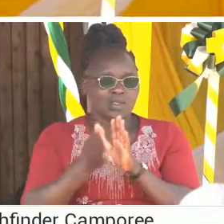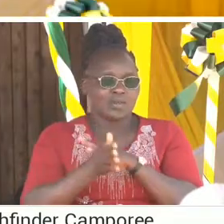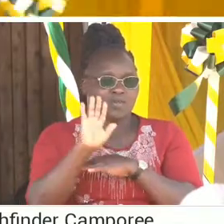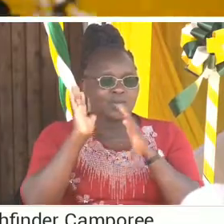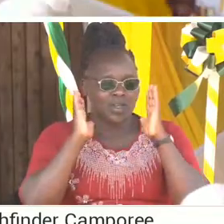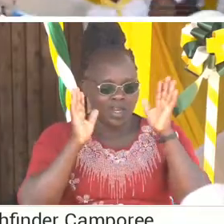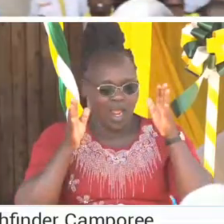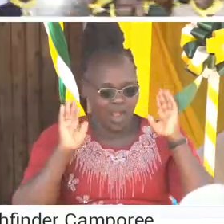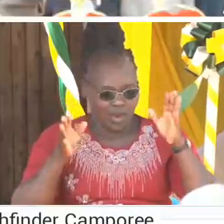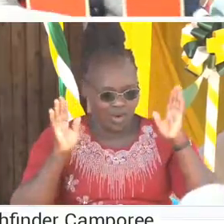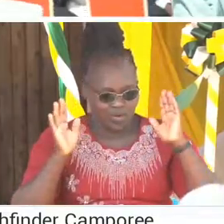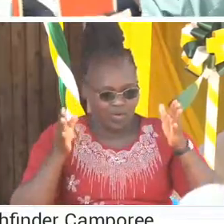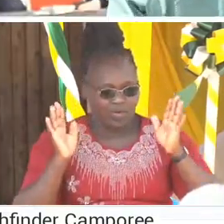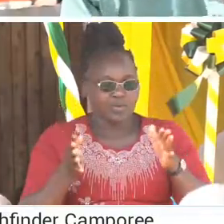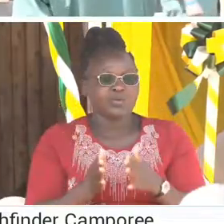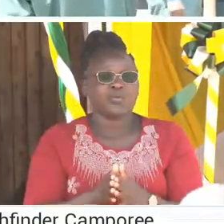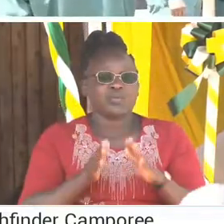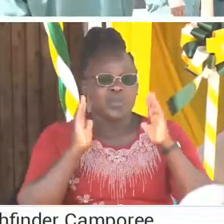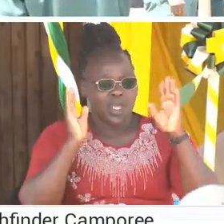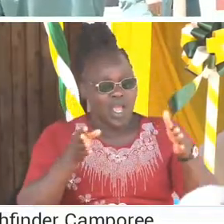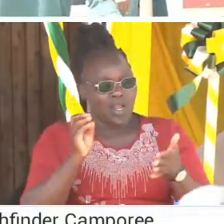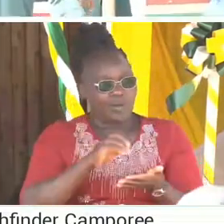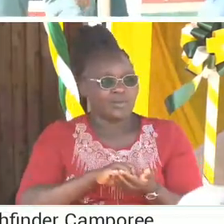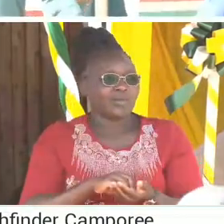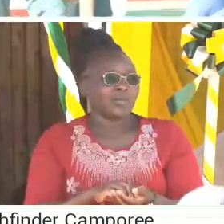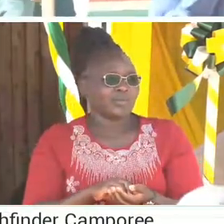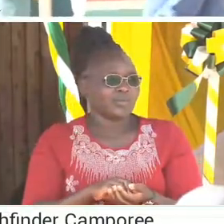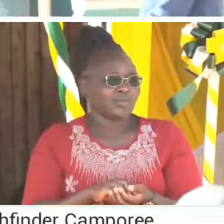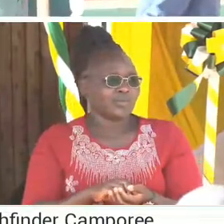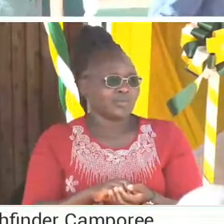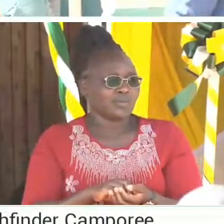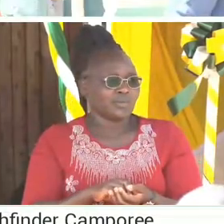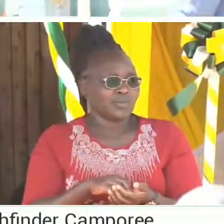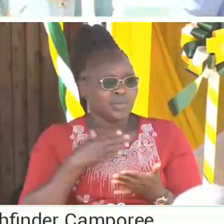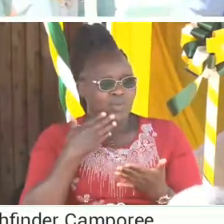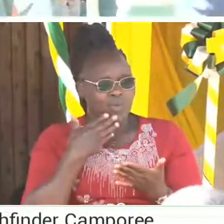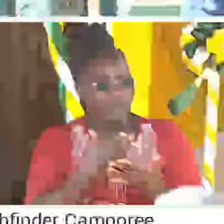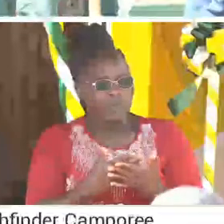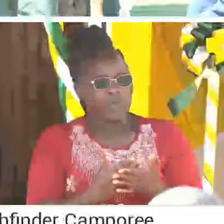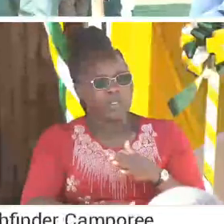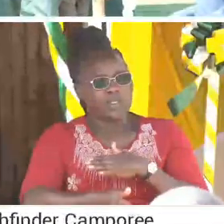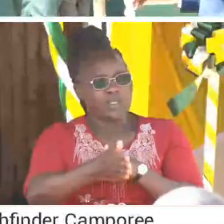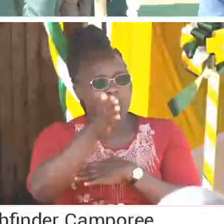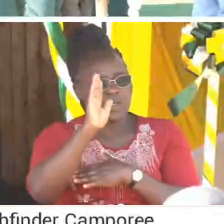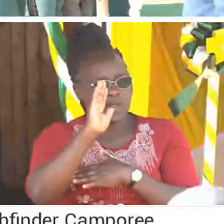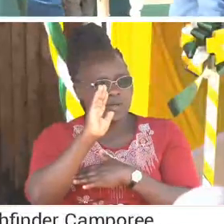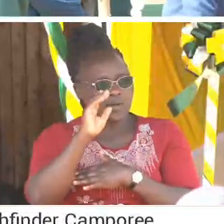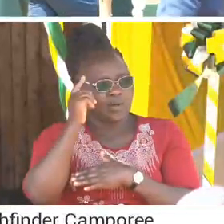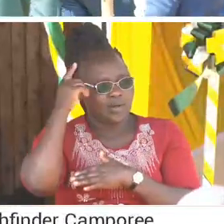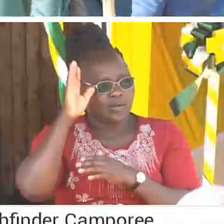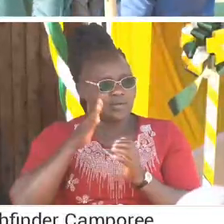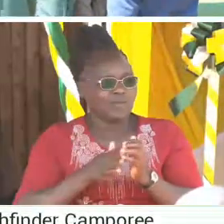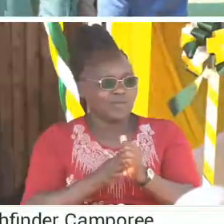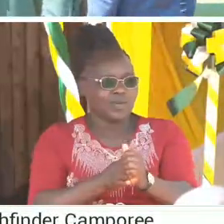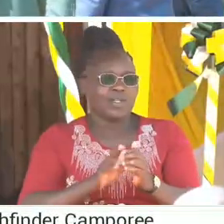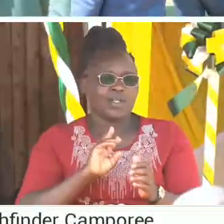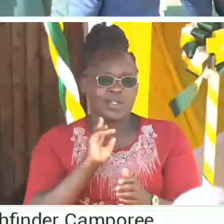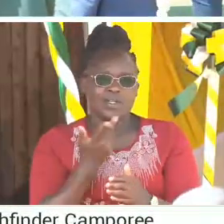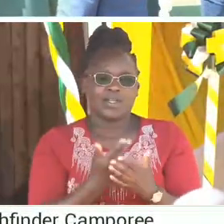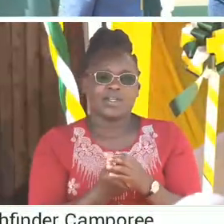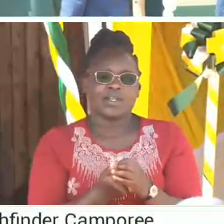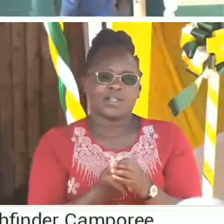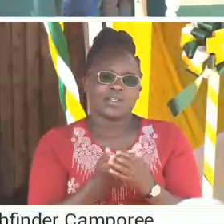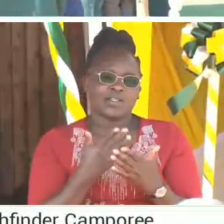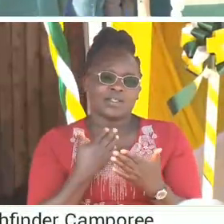Yesu, amjambo. Amjambo tena. Tunashukuru Mungu ametuongoza na tumefaulu katika kambori